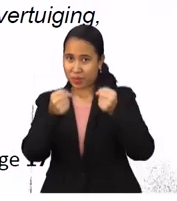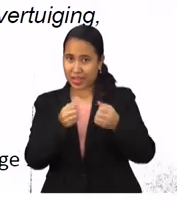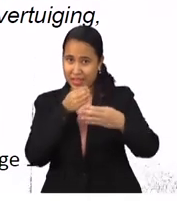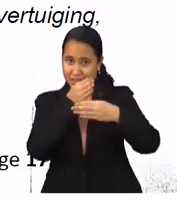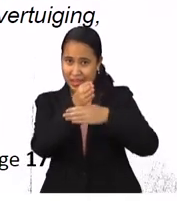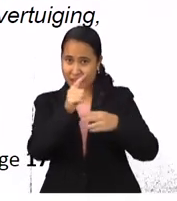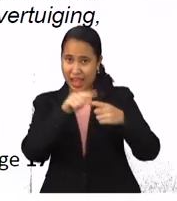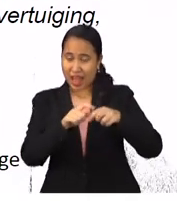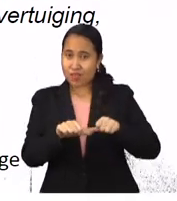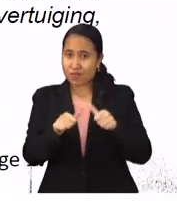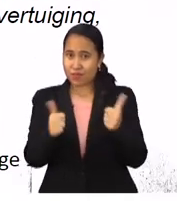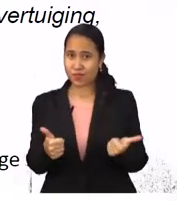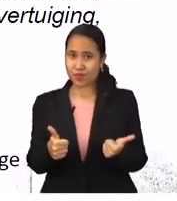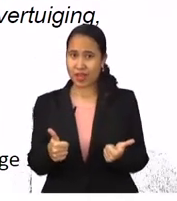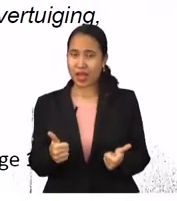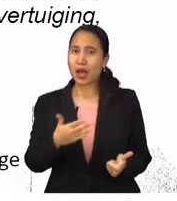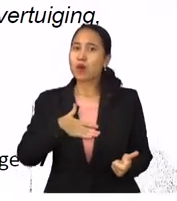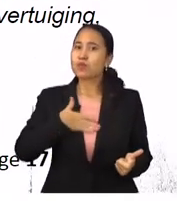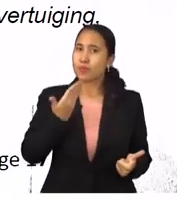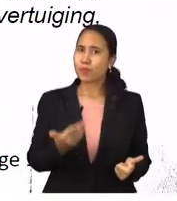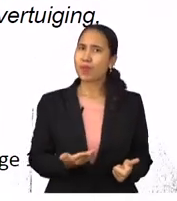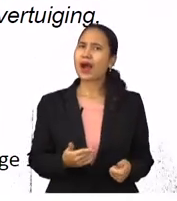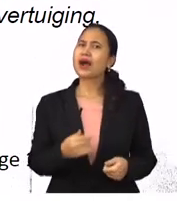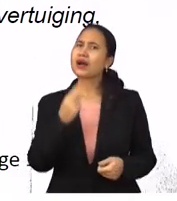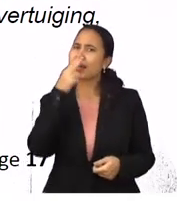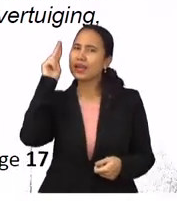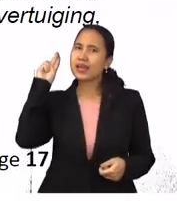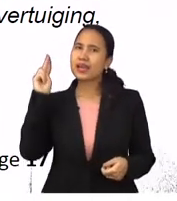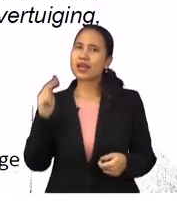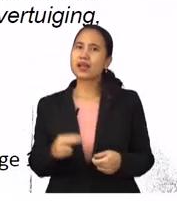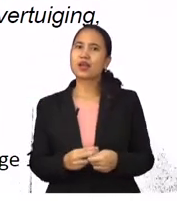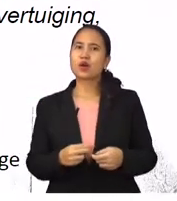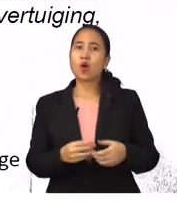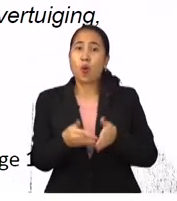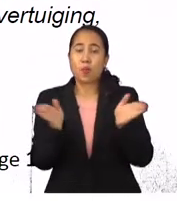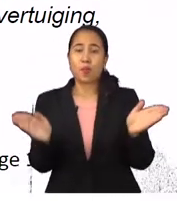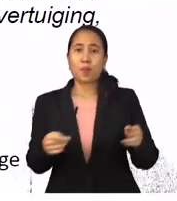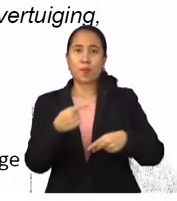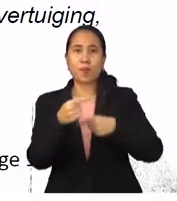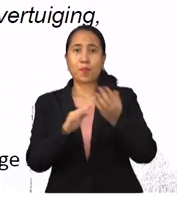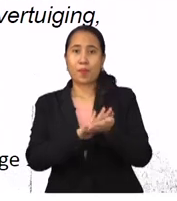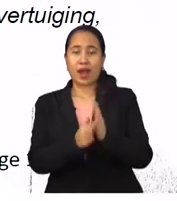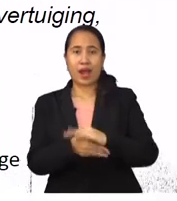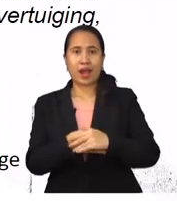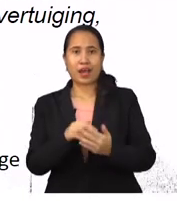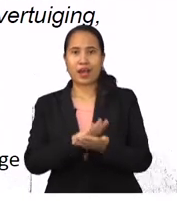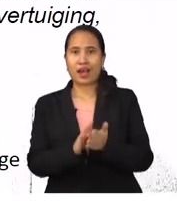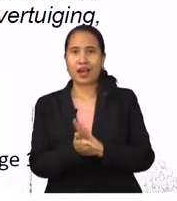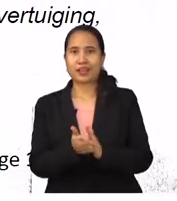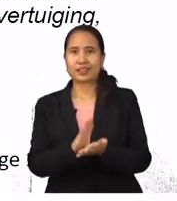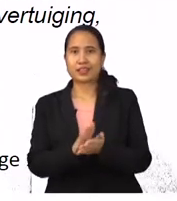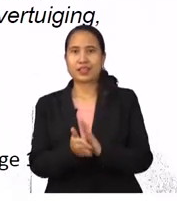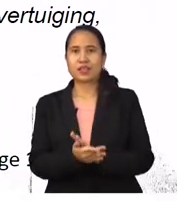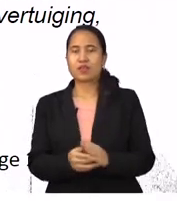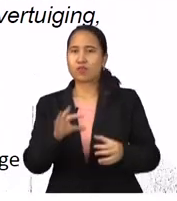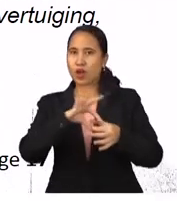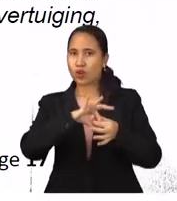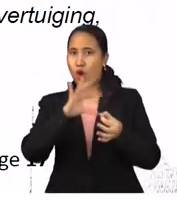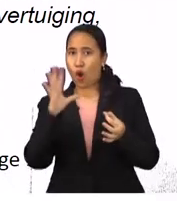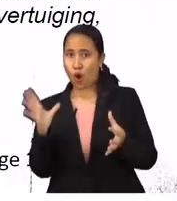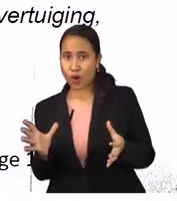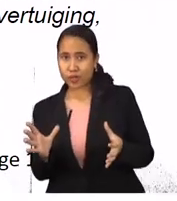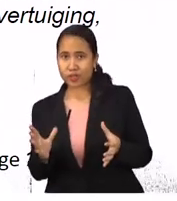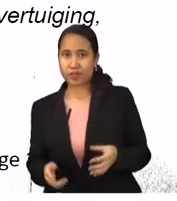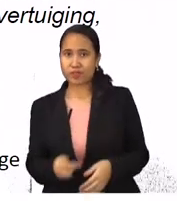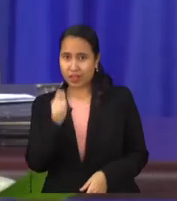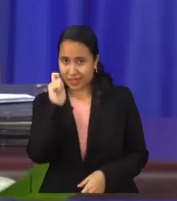en vrijheden aanspraak op een eerlijke en openbare behandeling van zijn klacht binnen redelijke termijn door een onafhankelijke en